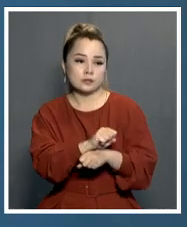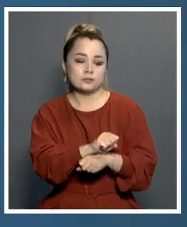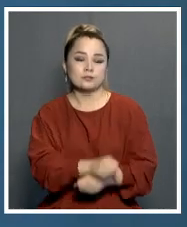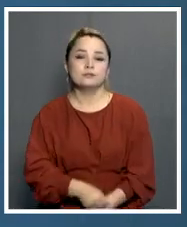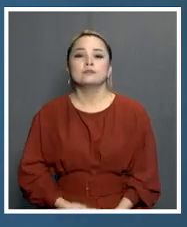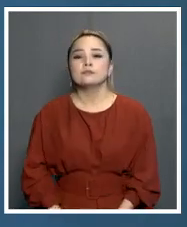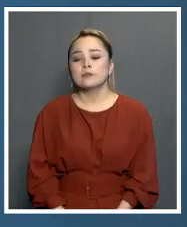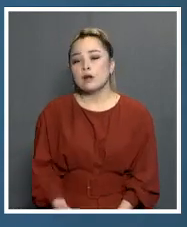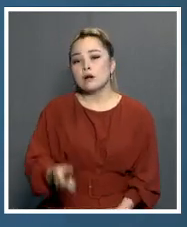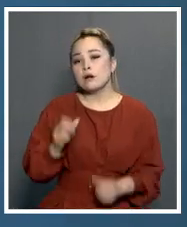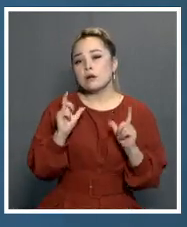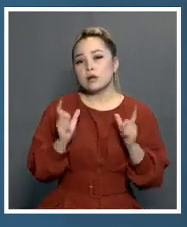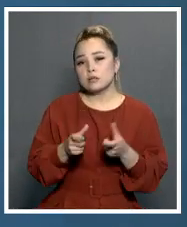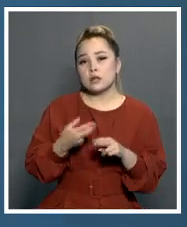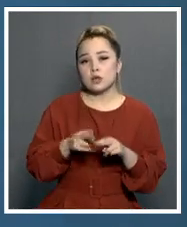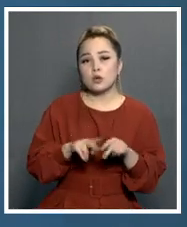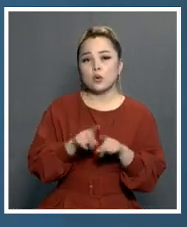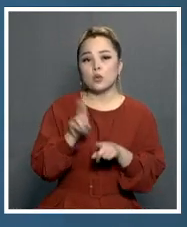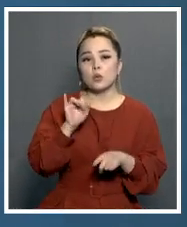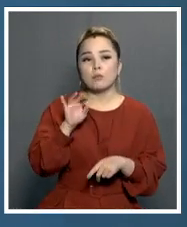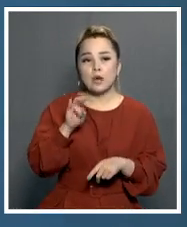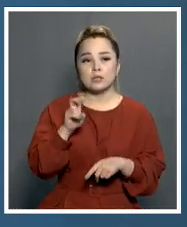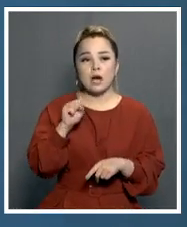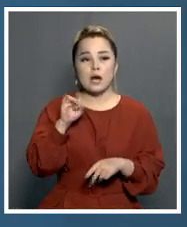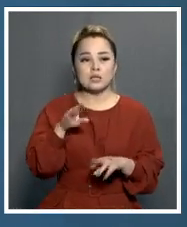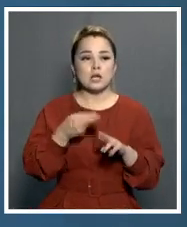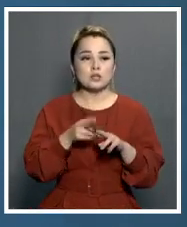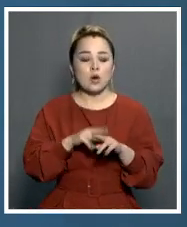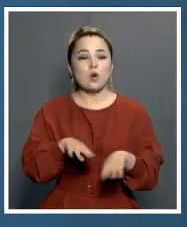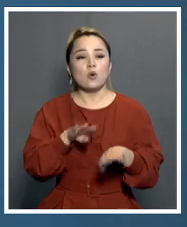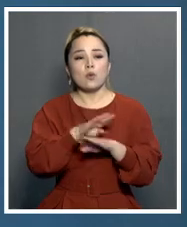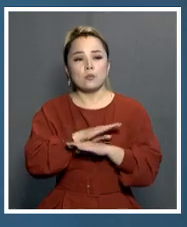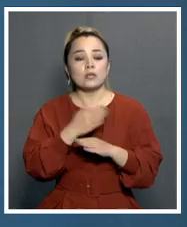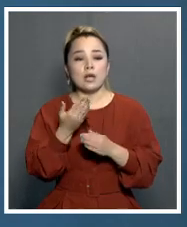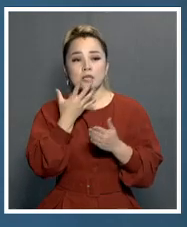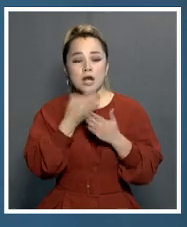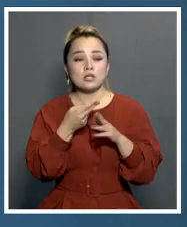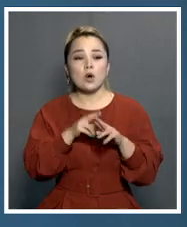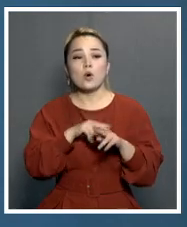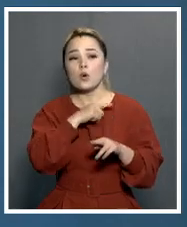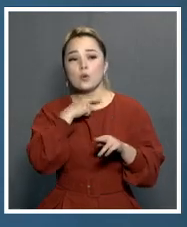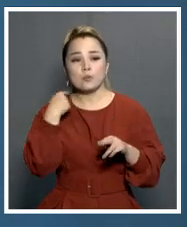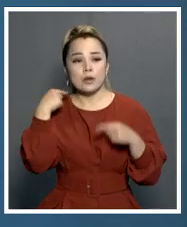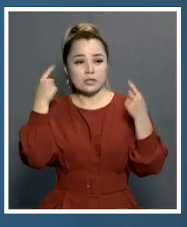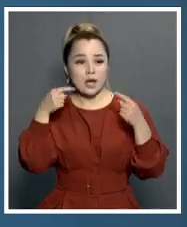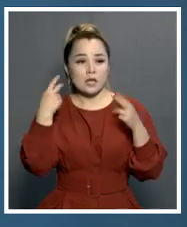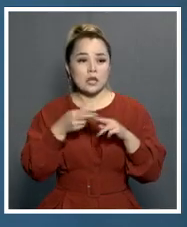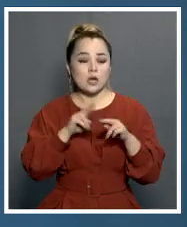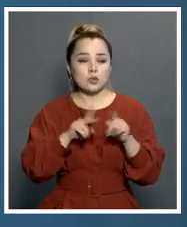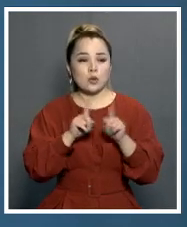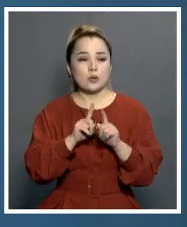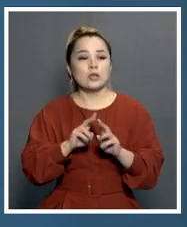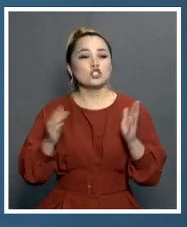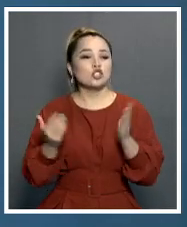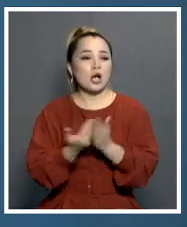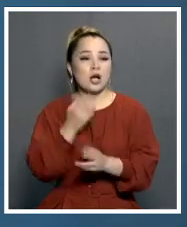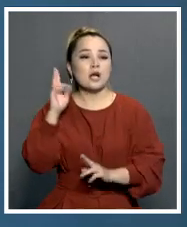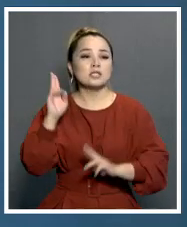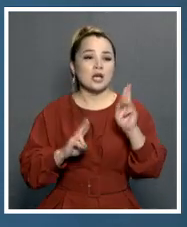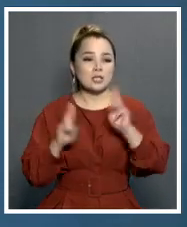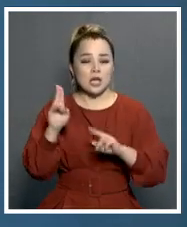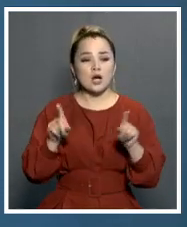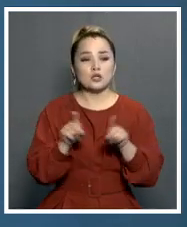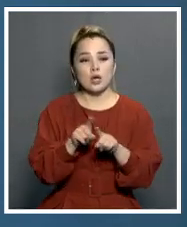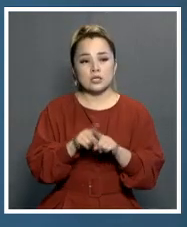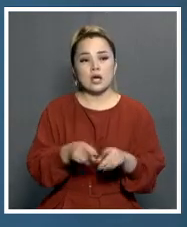Елімізде карантин жағдайында құрбан айт мейрамын өткізудің және құрбандық шалудың жаңа ережелері бекіді. Бұл туралы бас мүфти Наурызбай Қажы